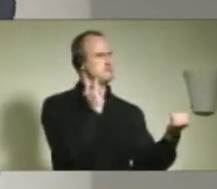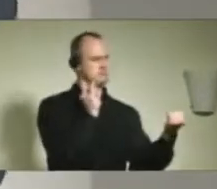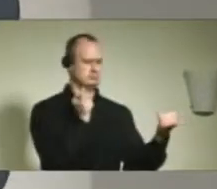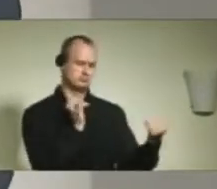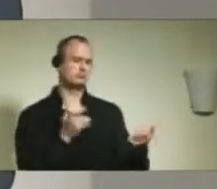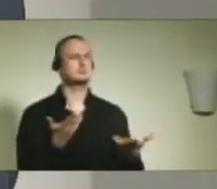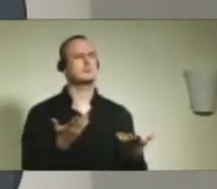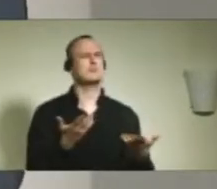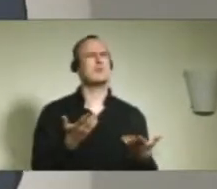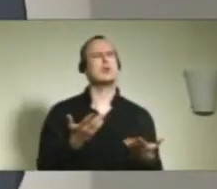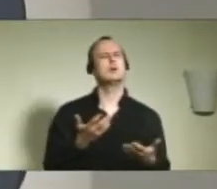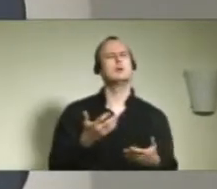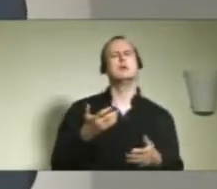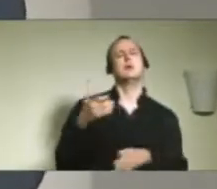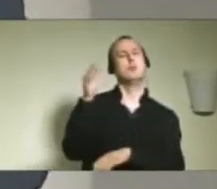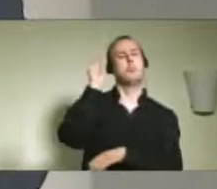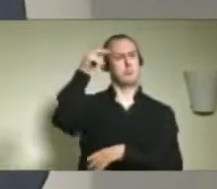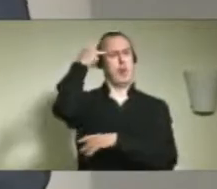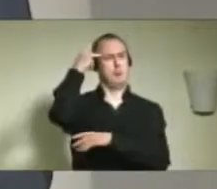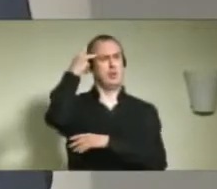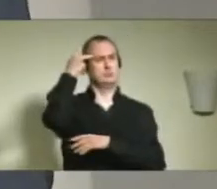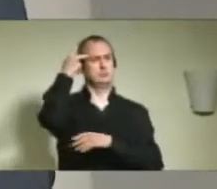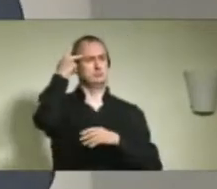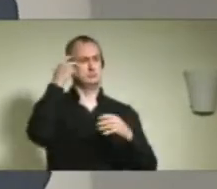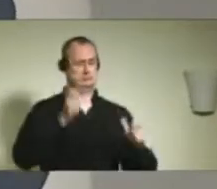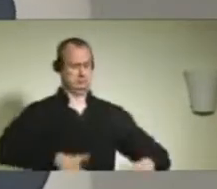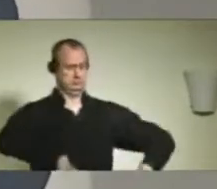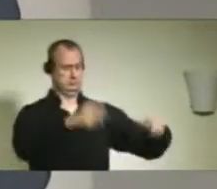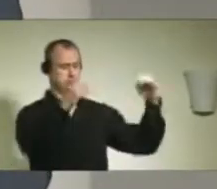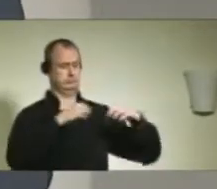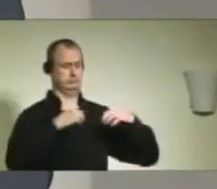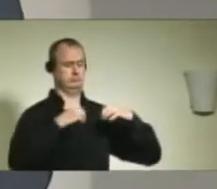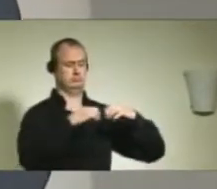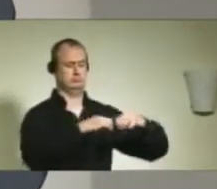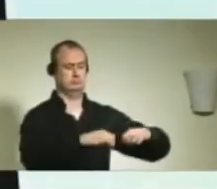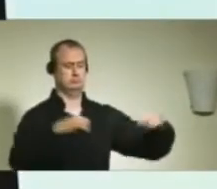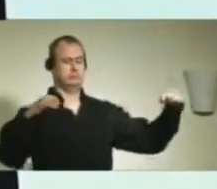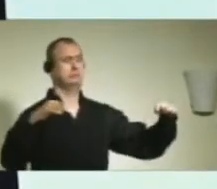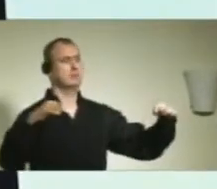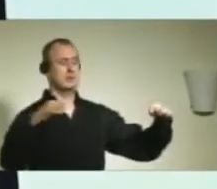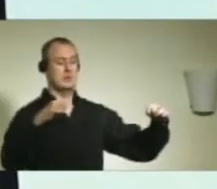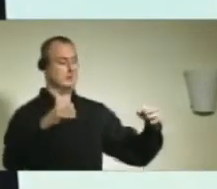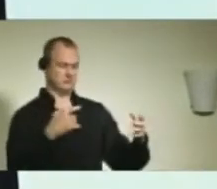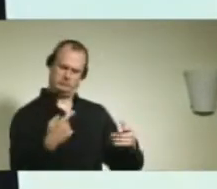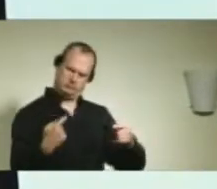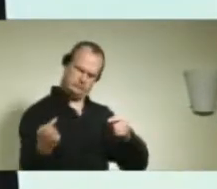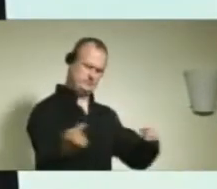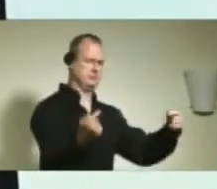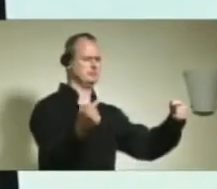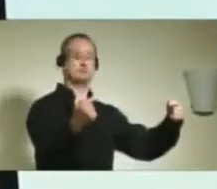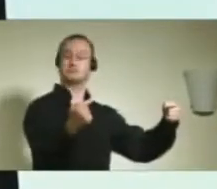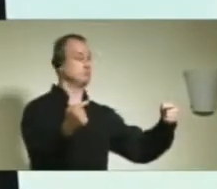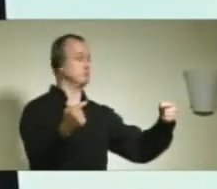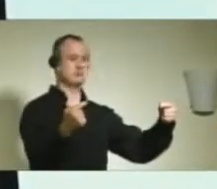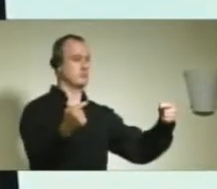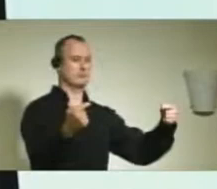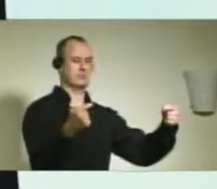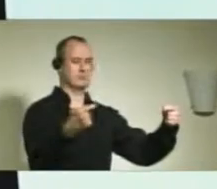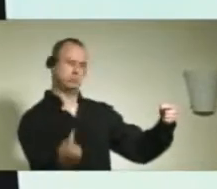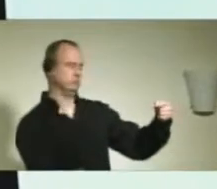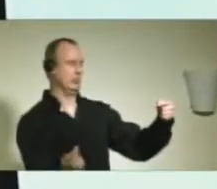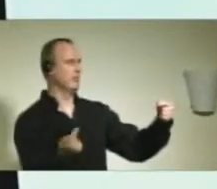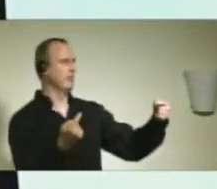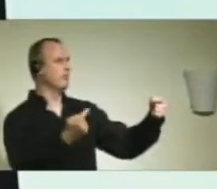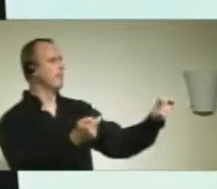la Chambre des communes. Et nécessairement, si on ne réussit pas à la Chambre des communes, on sait qu'on va aller dans la